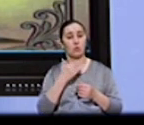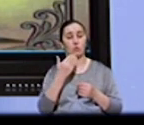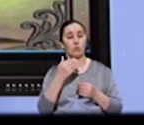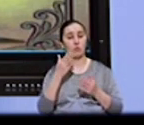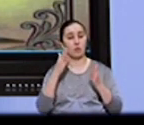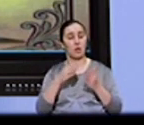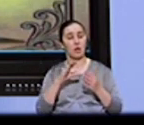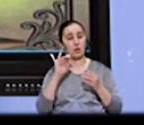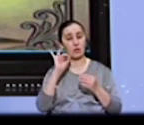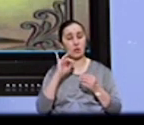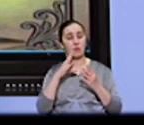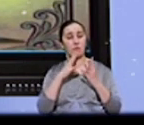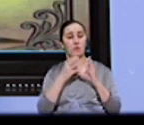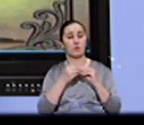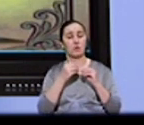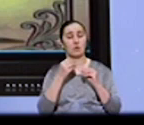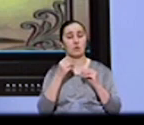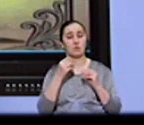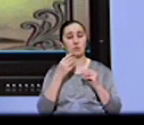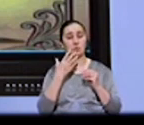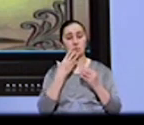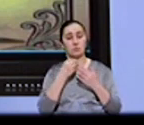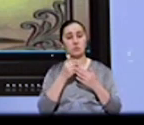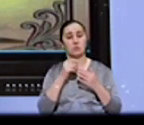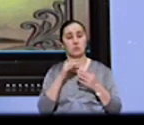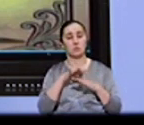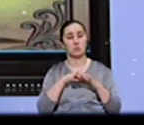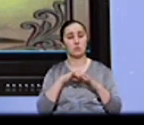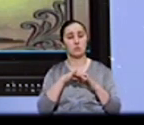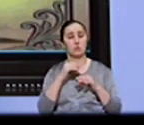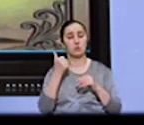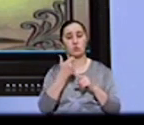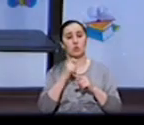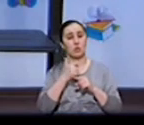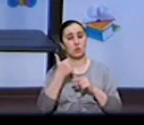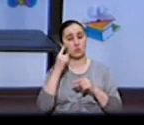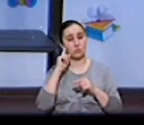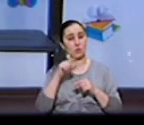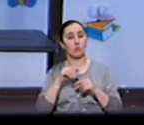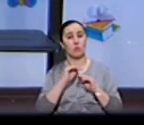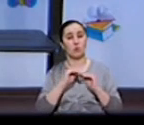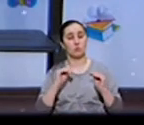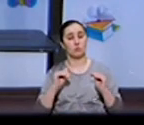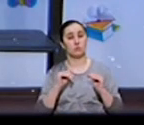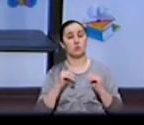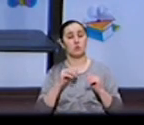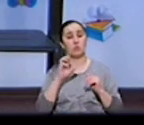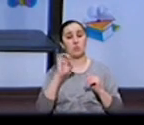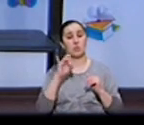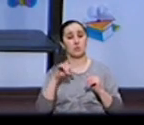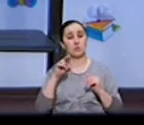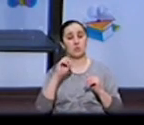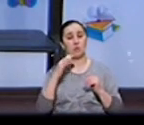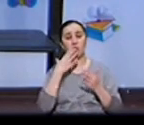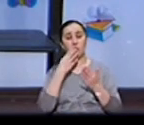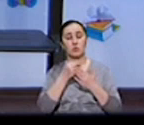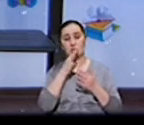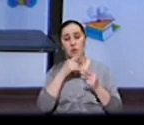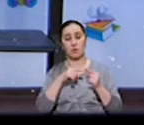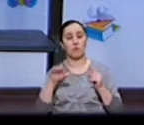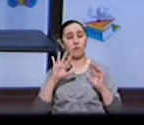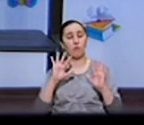U tarixni va xalq og'ziki ijodini juda ham yaxshi bilgan. Bilasizmi bolajonlar, Berdaq o'z